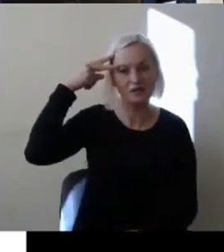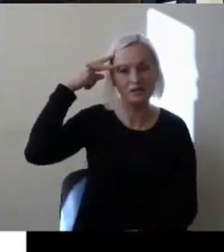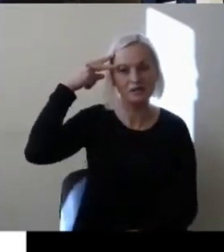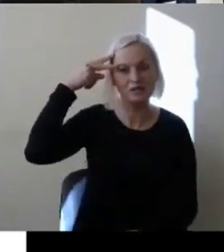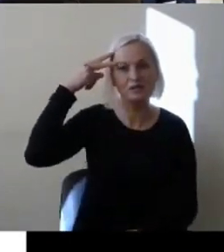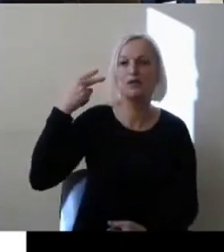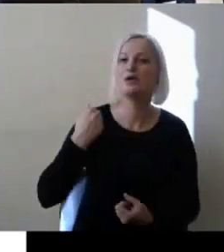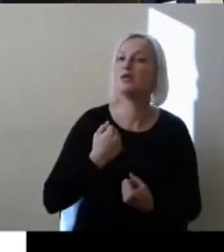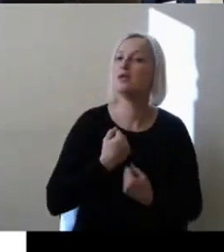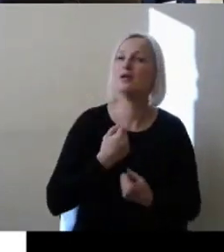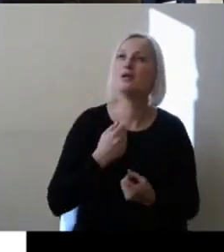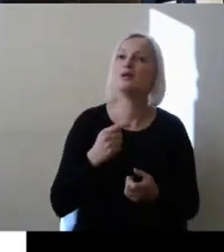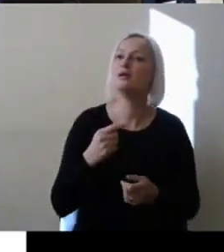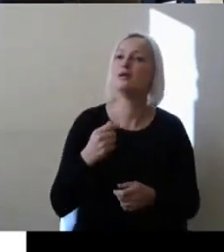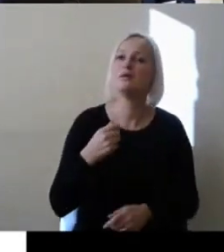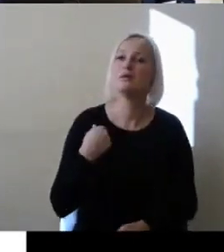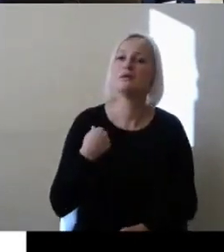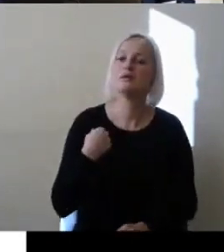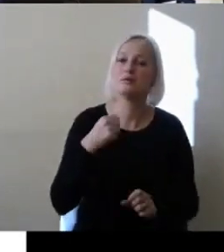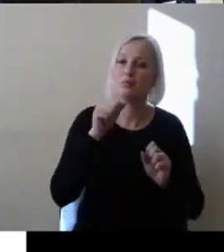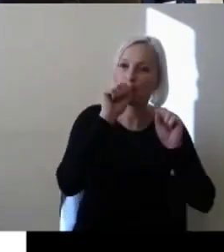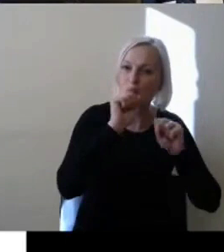neturėtų bijoti būti pavyzdys